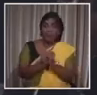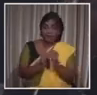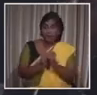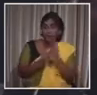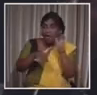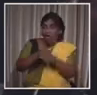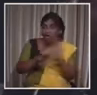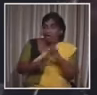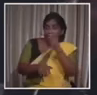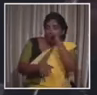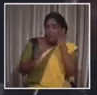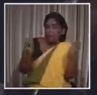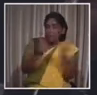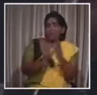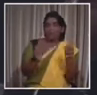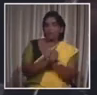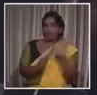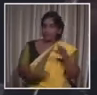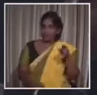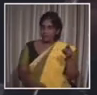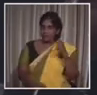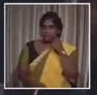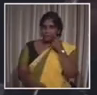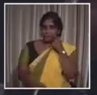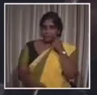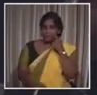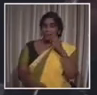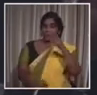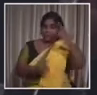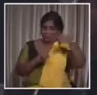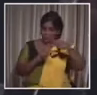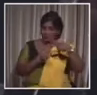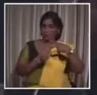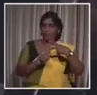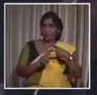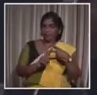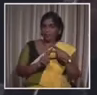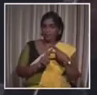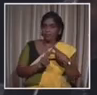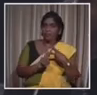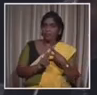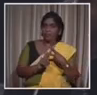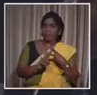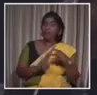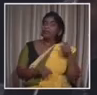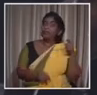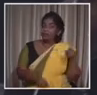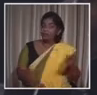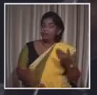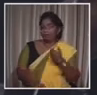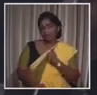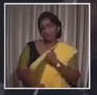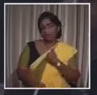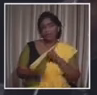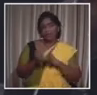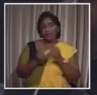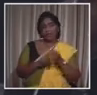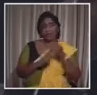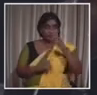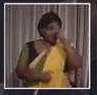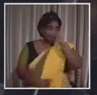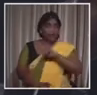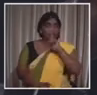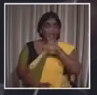වෙන නෙවෙයි. එතකොට දෙවෙනි කාරණාව මම යන්නම් ගරු කතානායකතුමනි. මේ මගේ අපේ සජිත් ප්‍රේමදාස මැතිතුමා